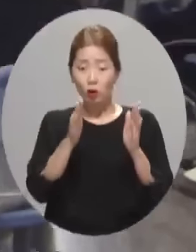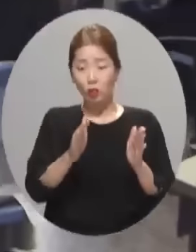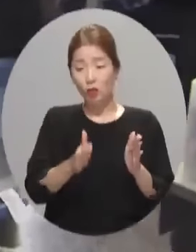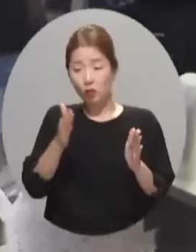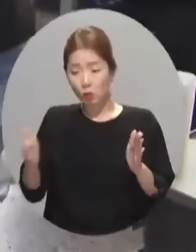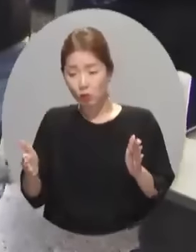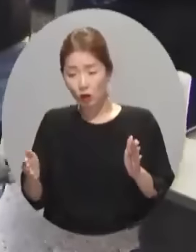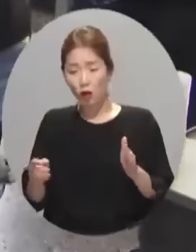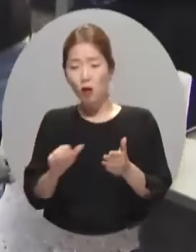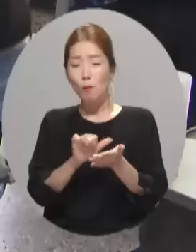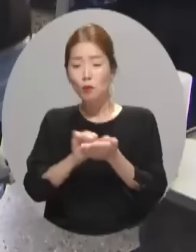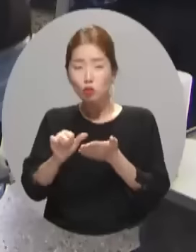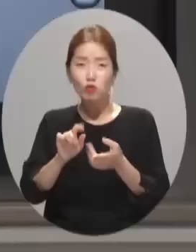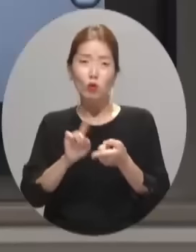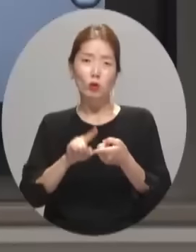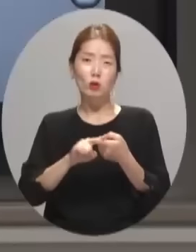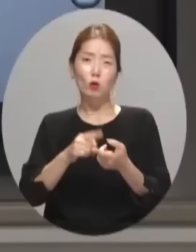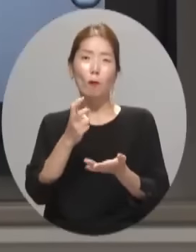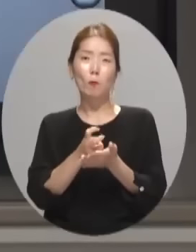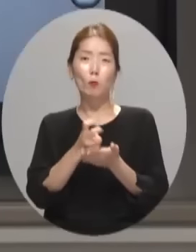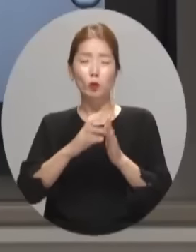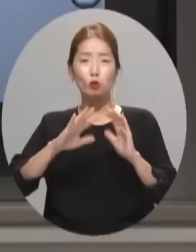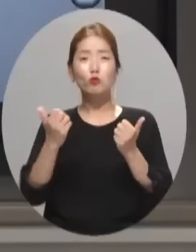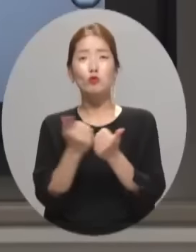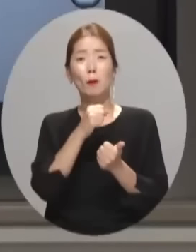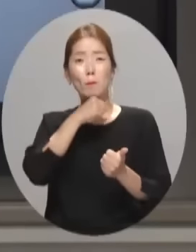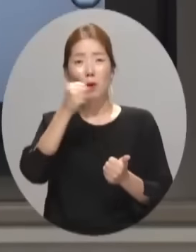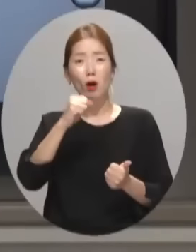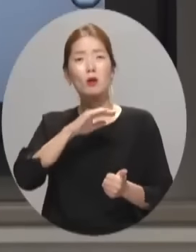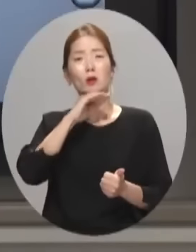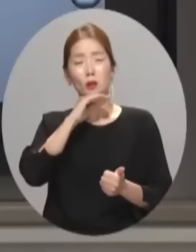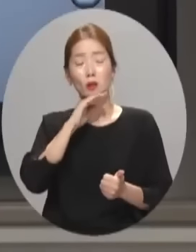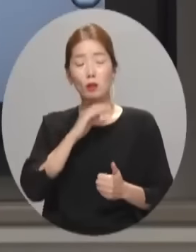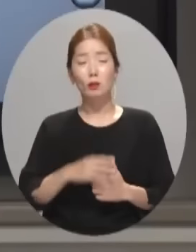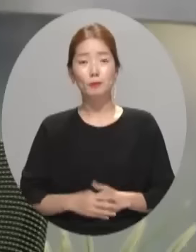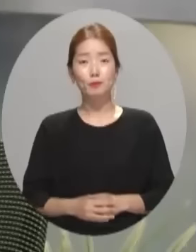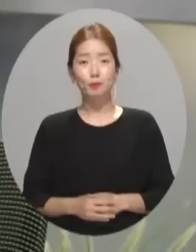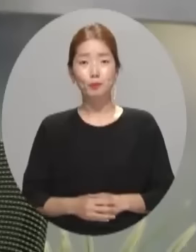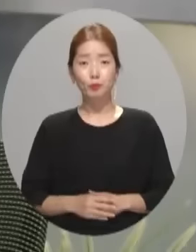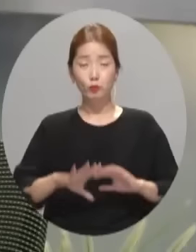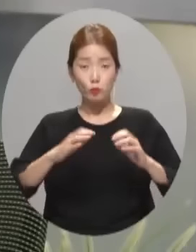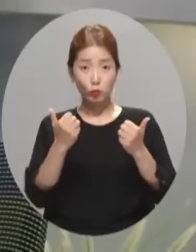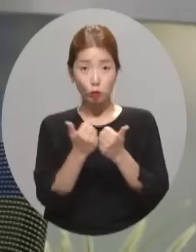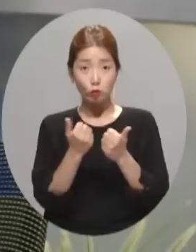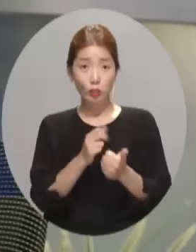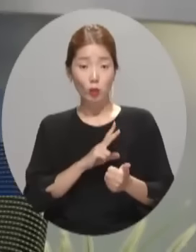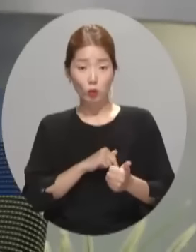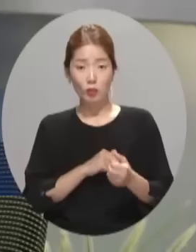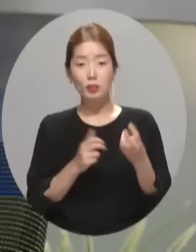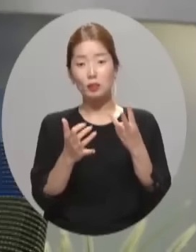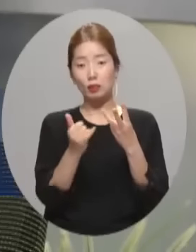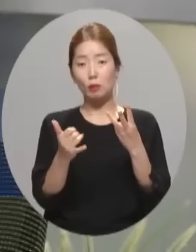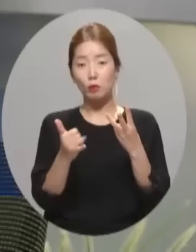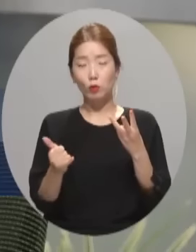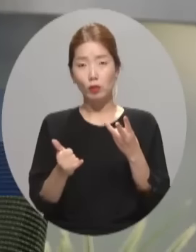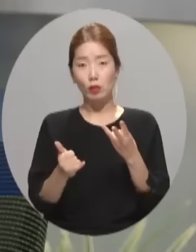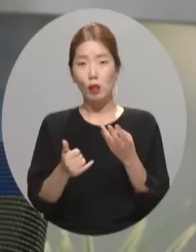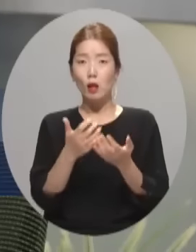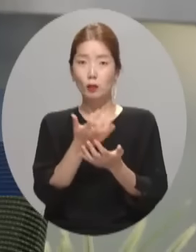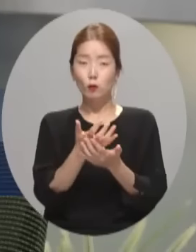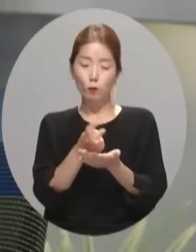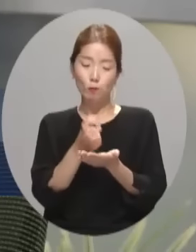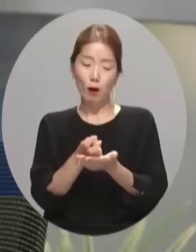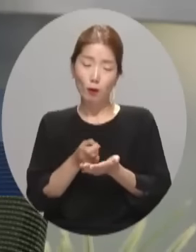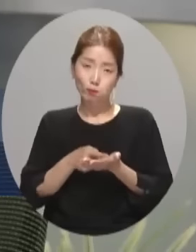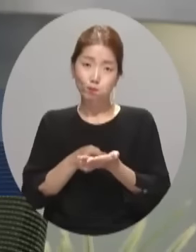연장하거나 삭제하는 개정 법률안이 국회를 통과하기를 바랄 뿐입니다. 국회의원들 세 분께서 지금 법률 개정안